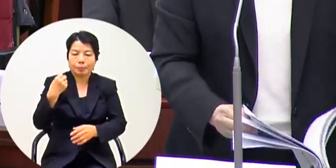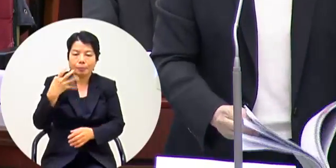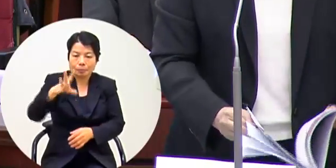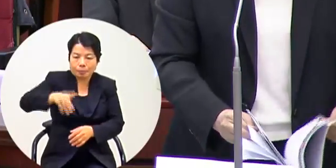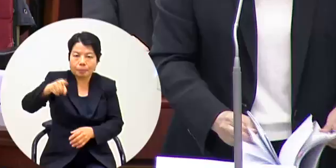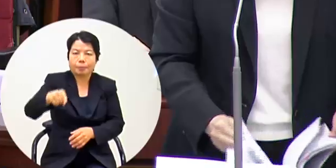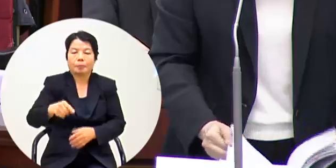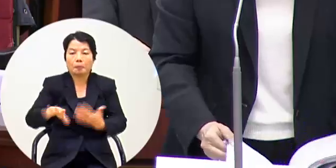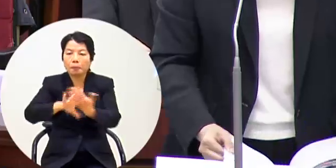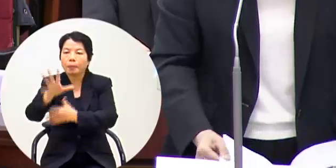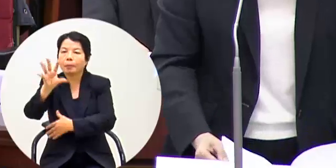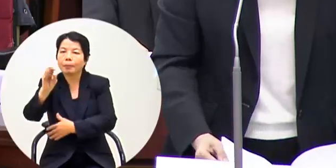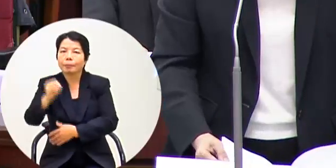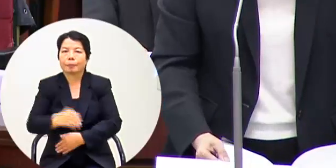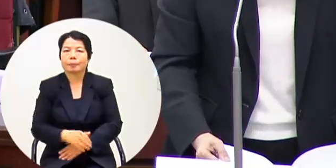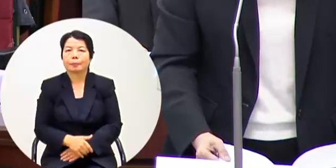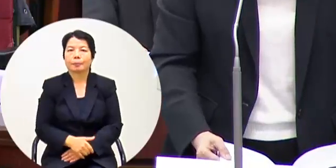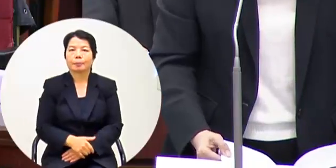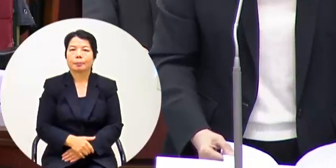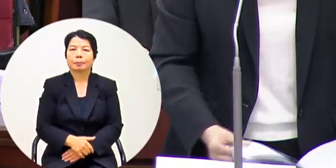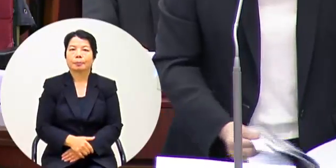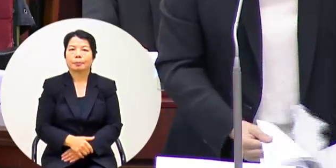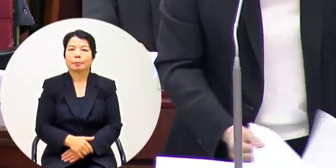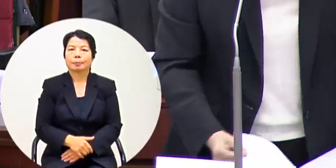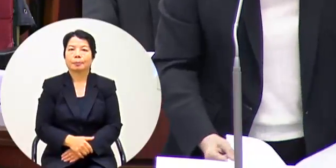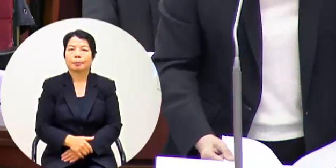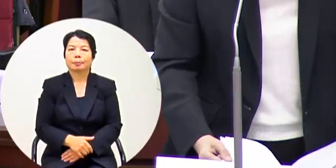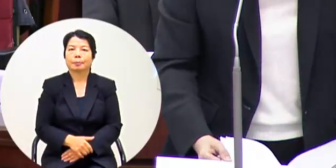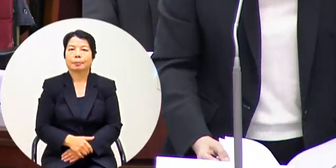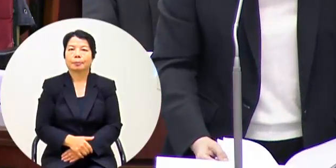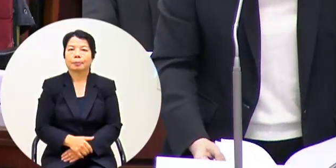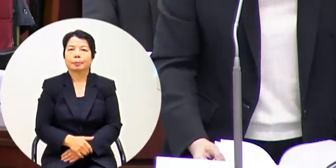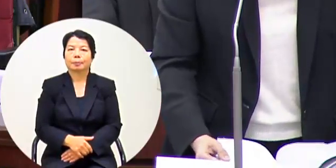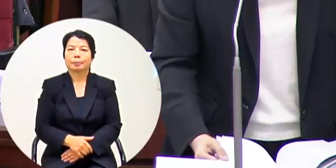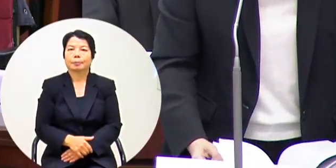在是争取我们